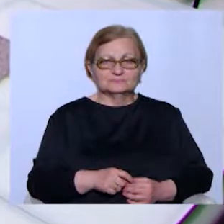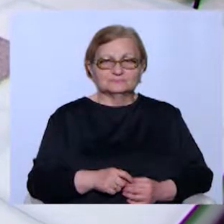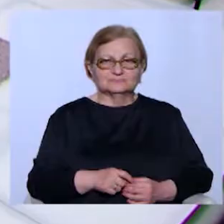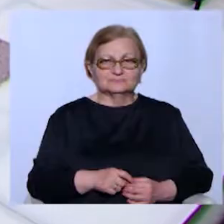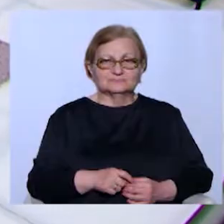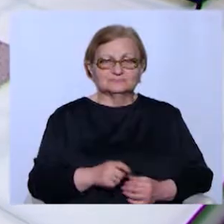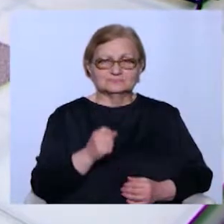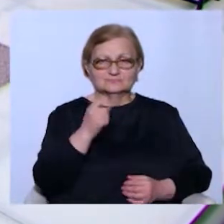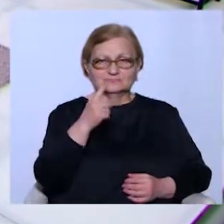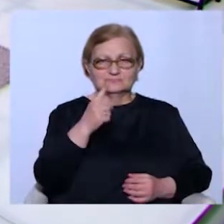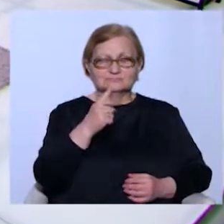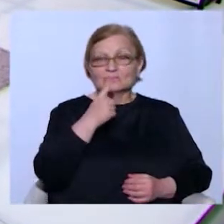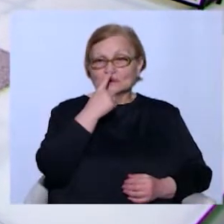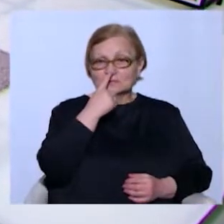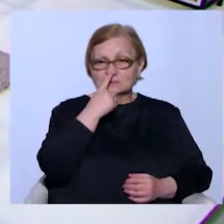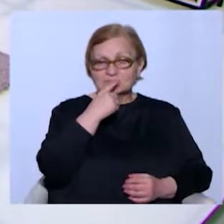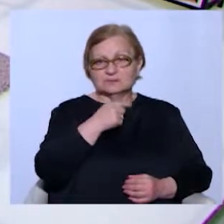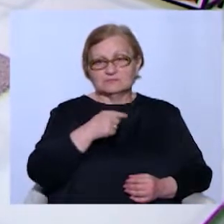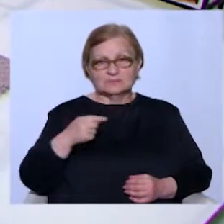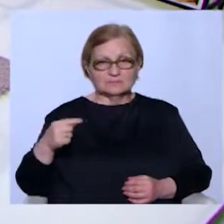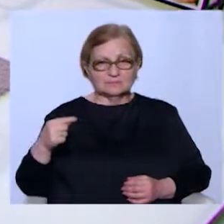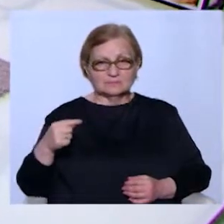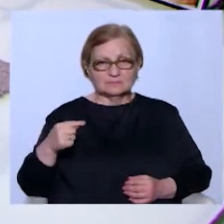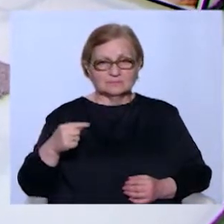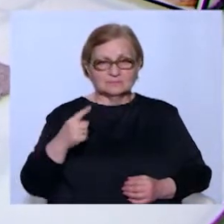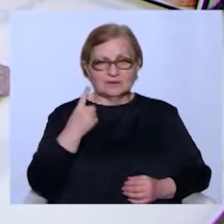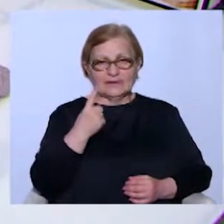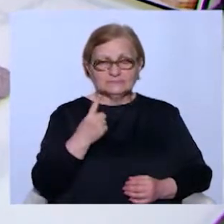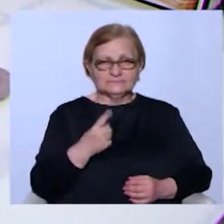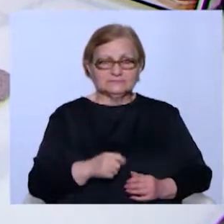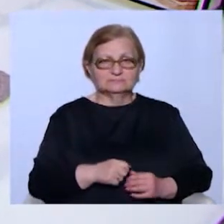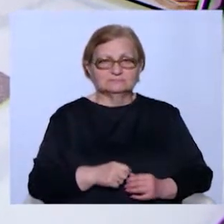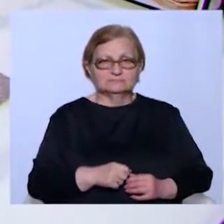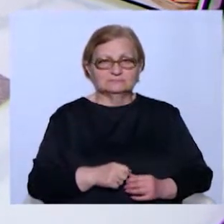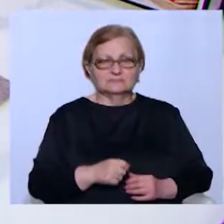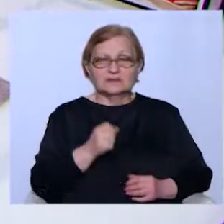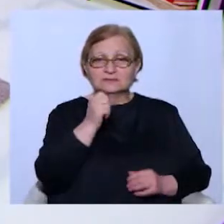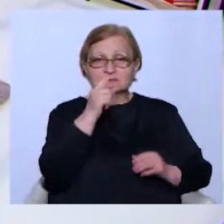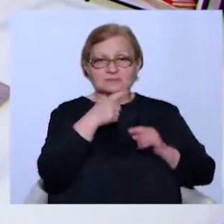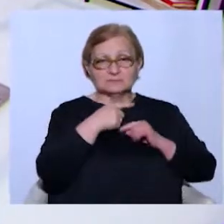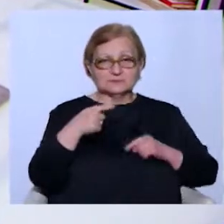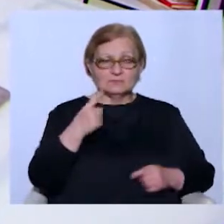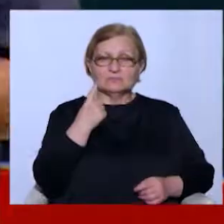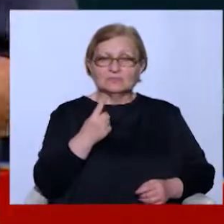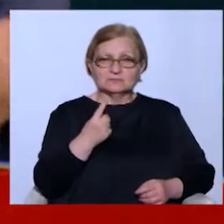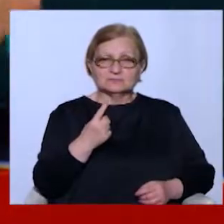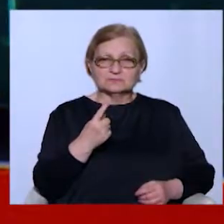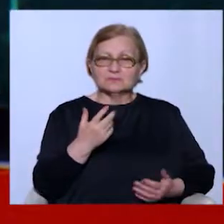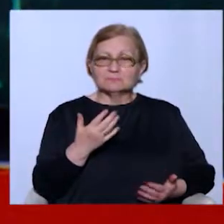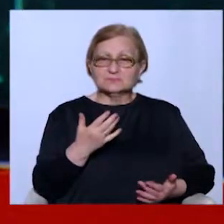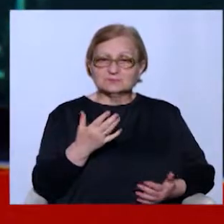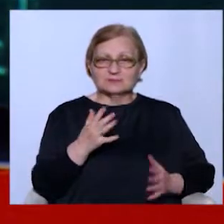შემდეგ 11-ს ისე ვაკლდება. აკლდება 1. 11-ს გამოვაკლოთ 1